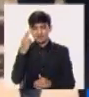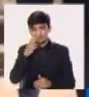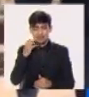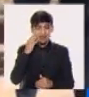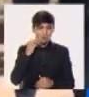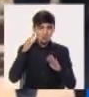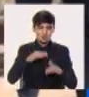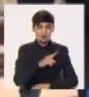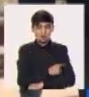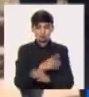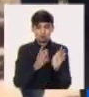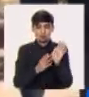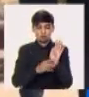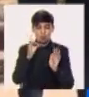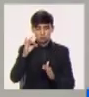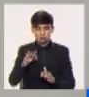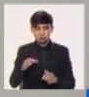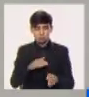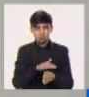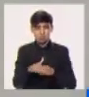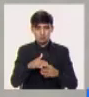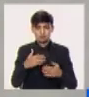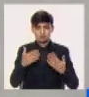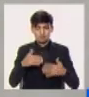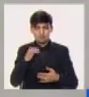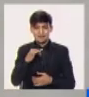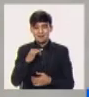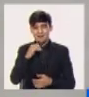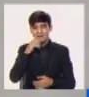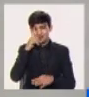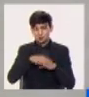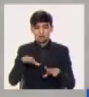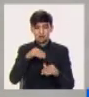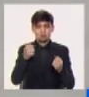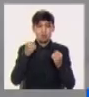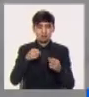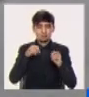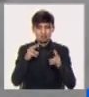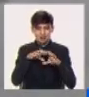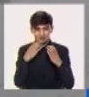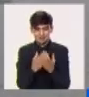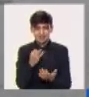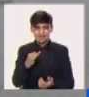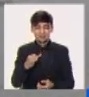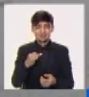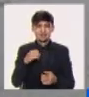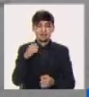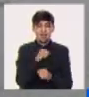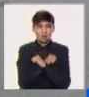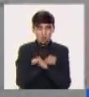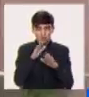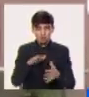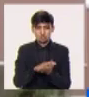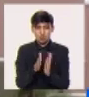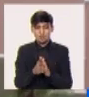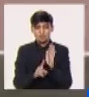Алматыда ауруханалар 90% бос емес. Сондықтан әкімдер спорт кешендері, жеке медициналық мекемелер, санаторийлермен келіссөз